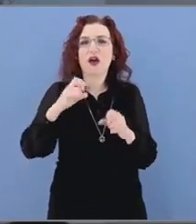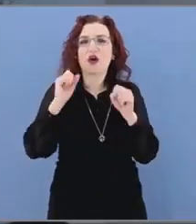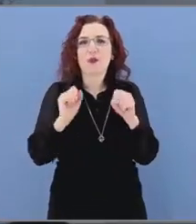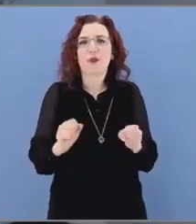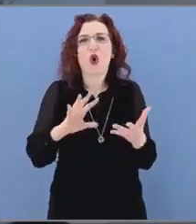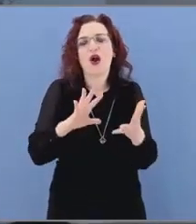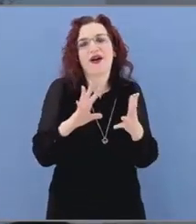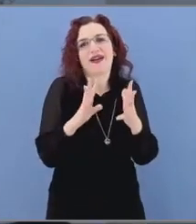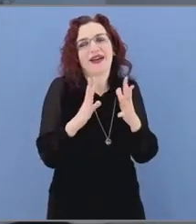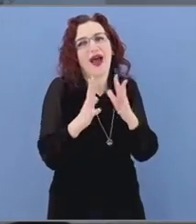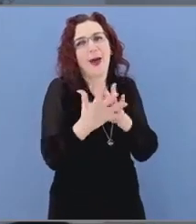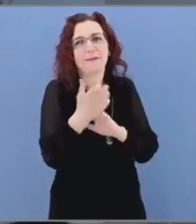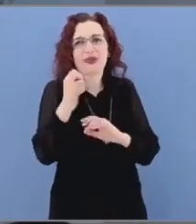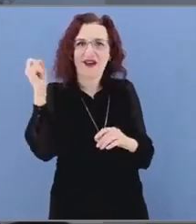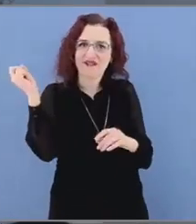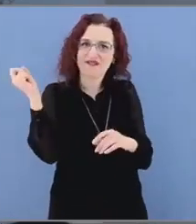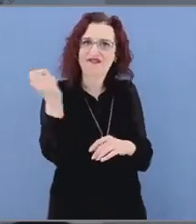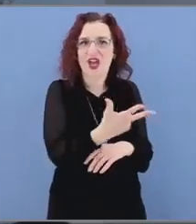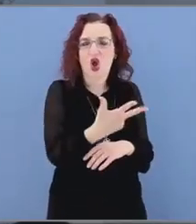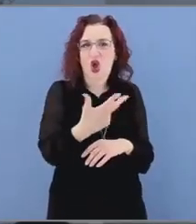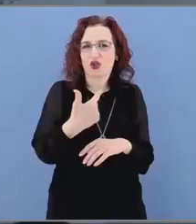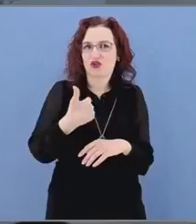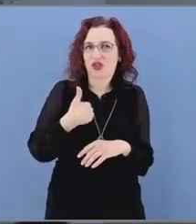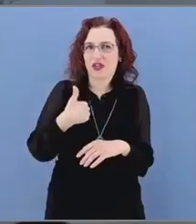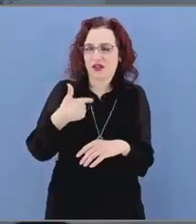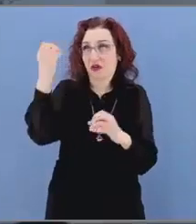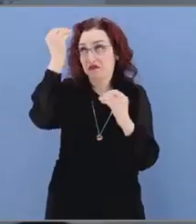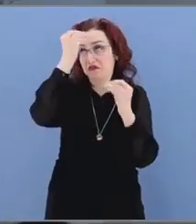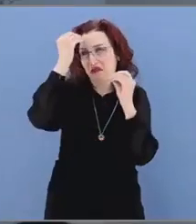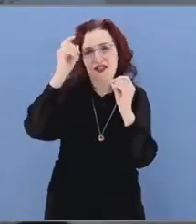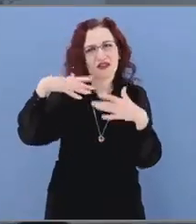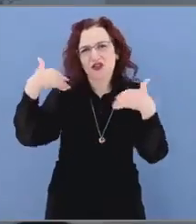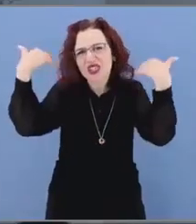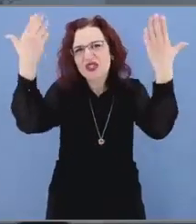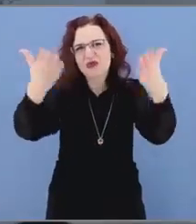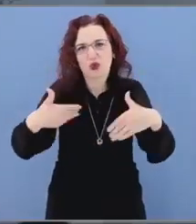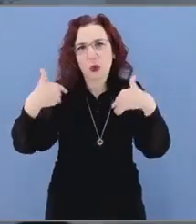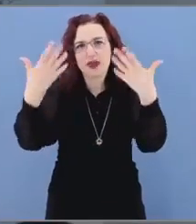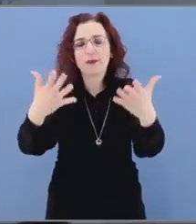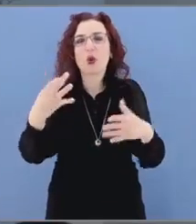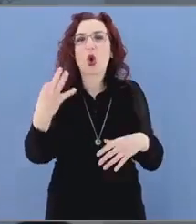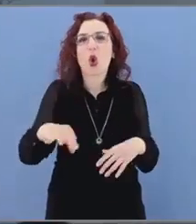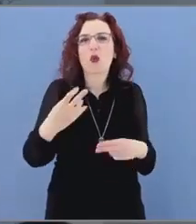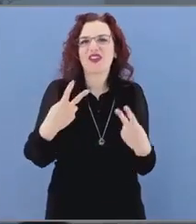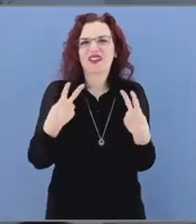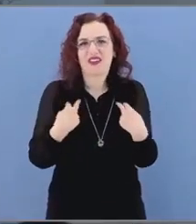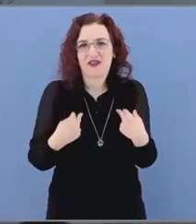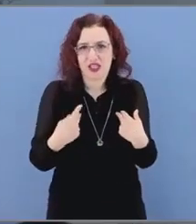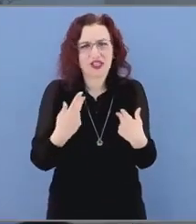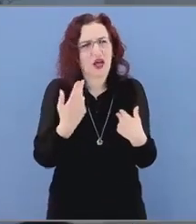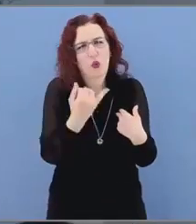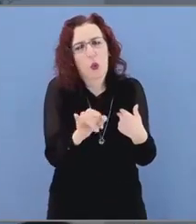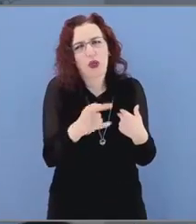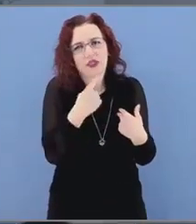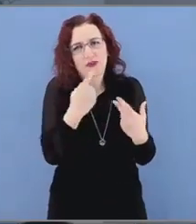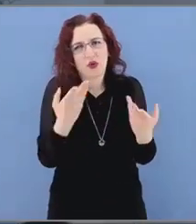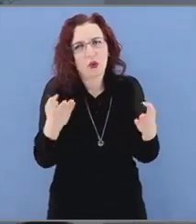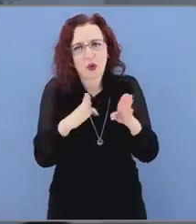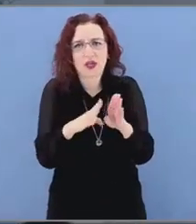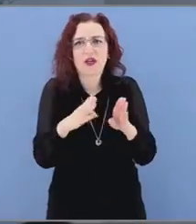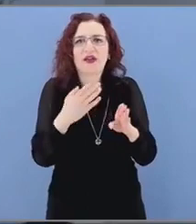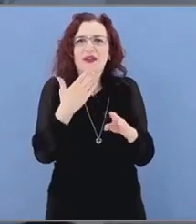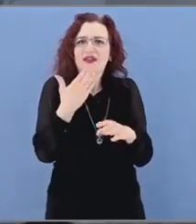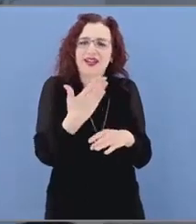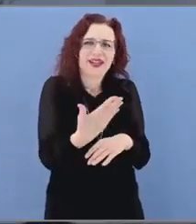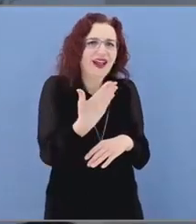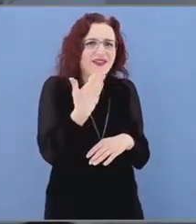di quanto immaginiamo, non solo la qualità che ci vive, ma mi permetto di dire, chiudo ringraziando ancora Calcio Sociale, tutti coloro che sono